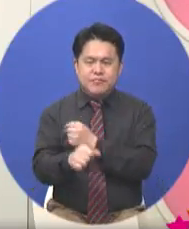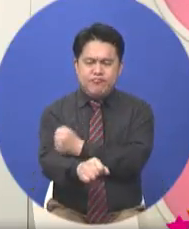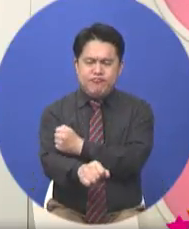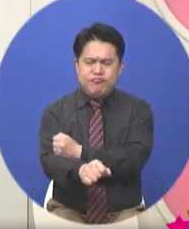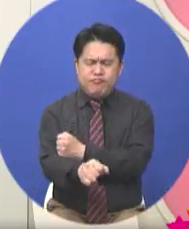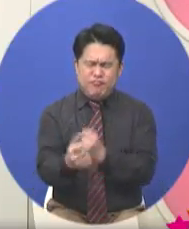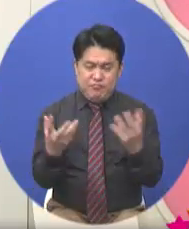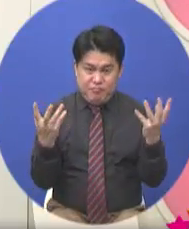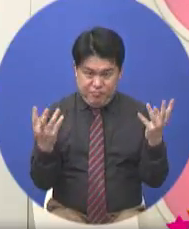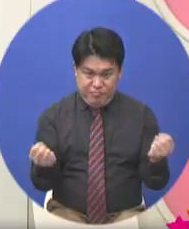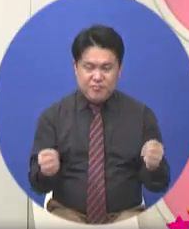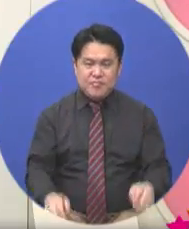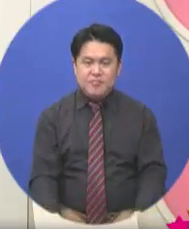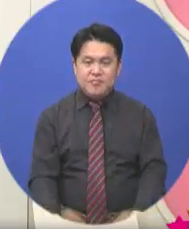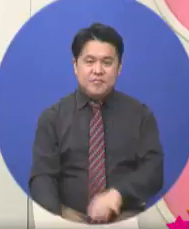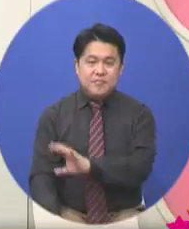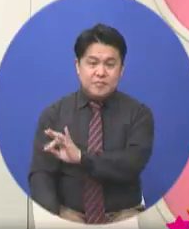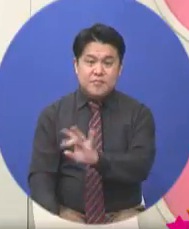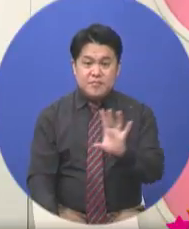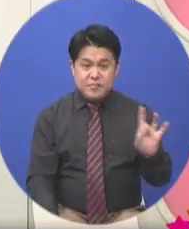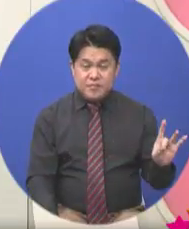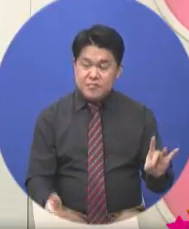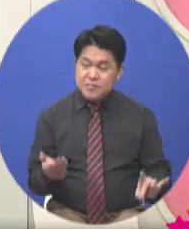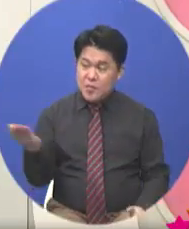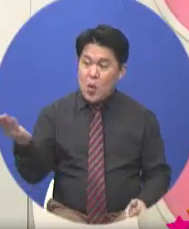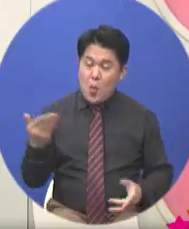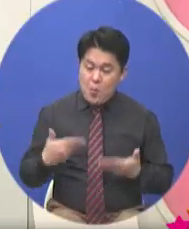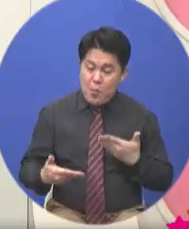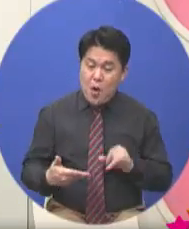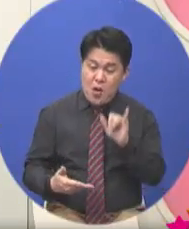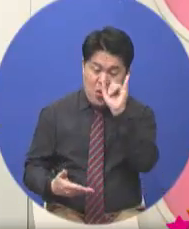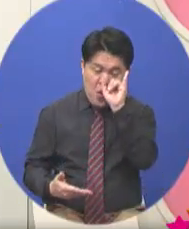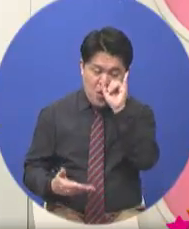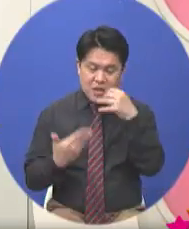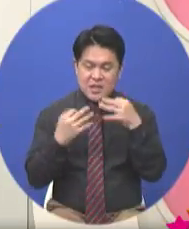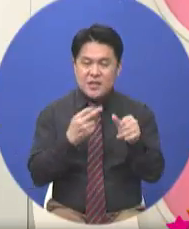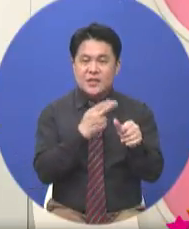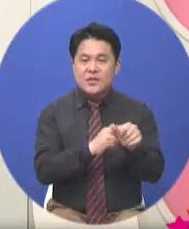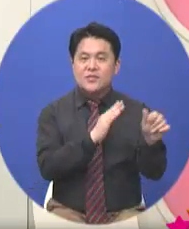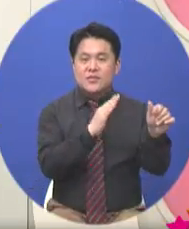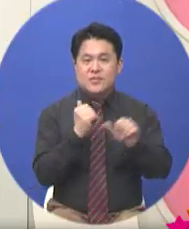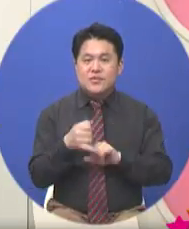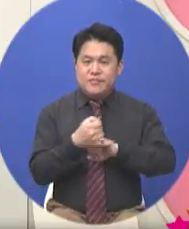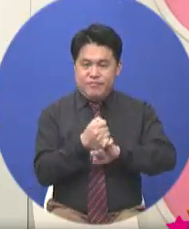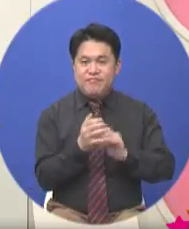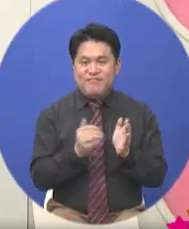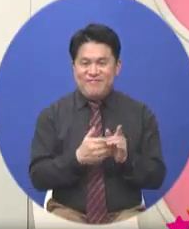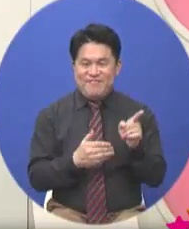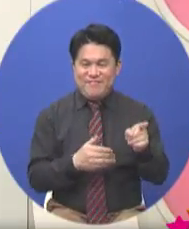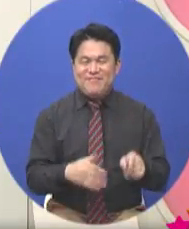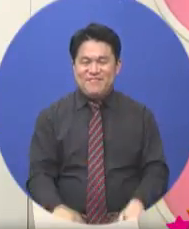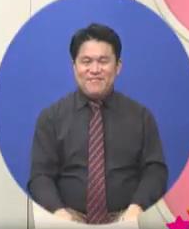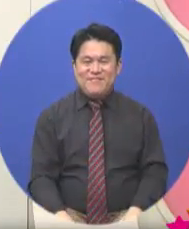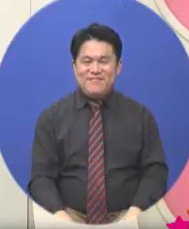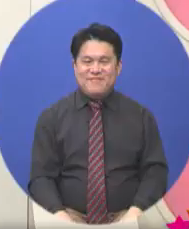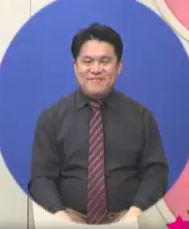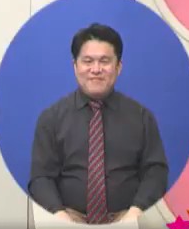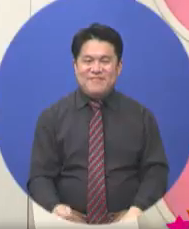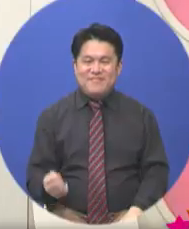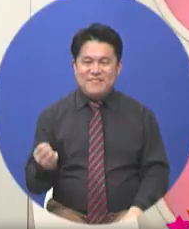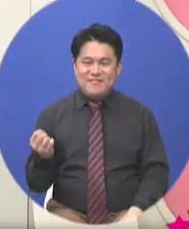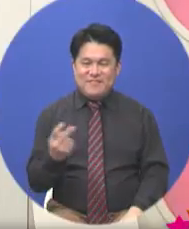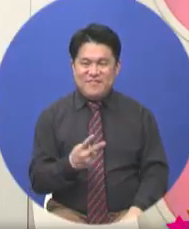많이 해주셨는데요. 그러셨구나. 가끔 이렇게 유다은 씨 바쁠 때는 네. 김용만 선생님이 함께 해주신다고 약속을 하시고